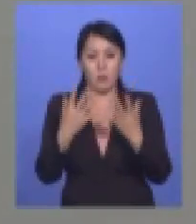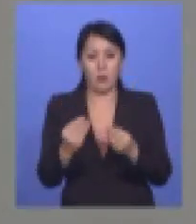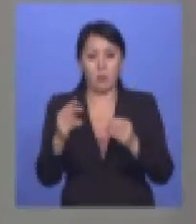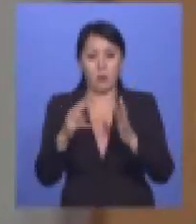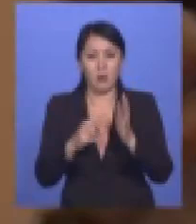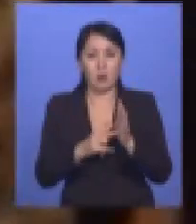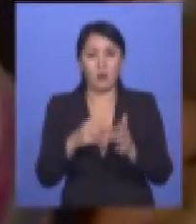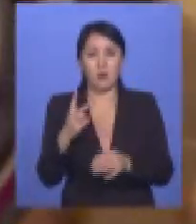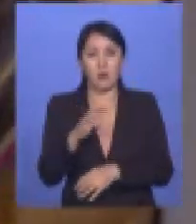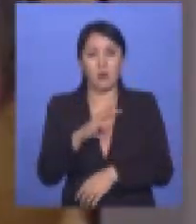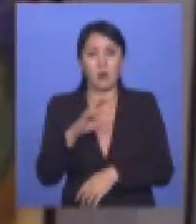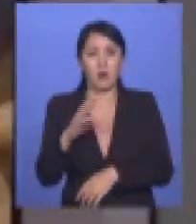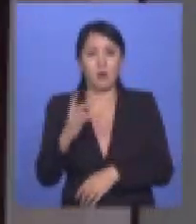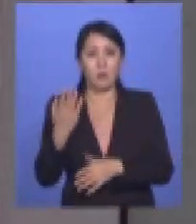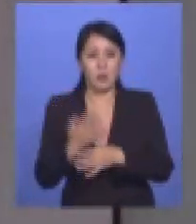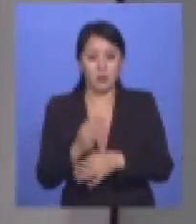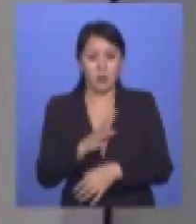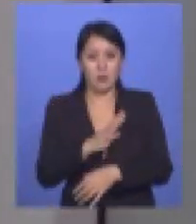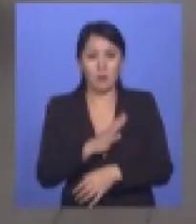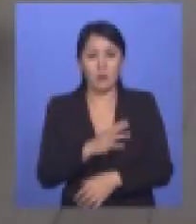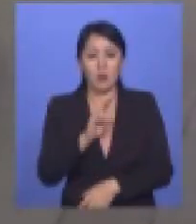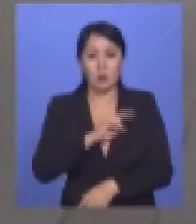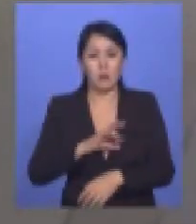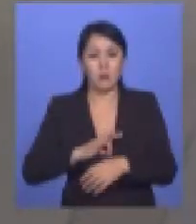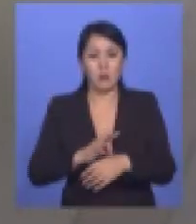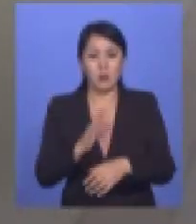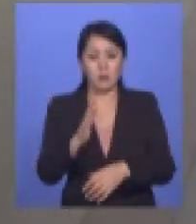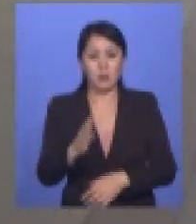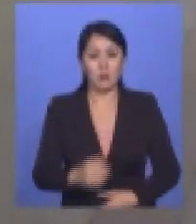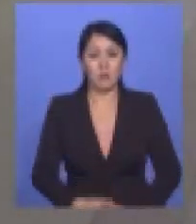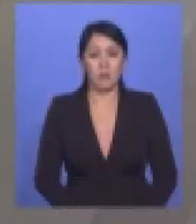72 миллион теңгеге гуманитарлық көмек жасаған. Жұмыс әлі де жалғасып жатыр.